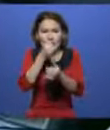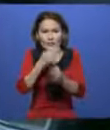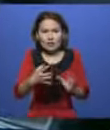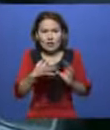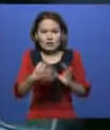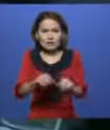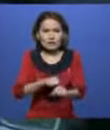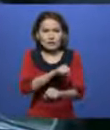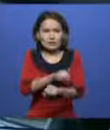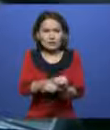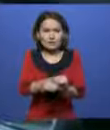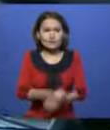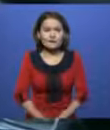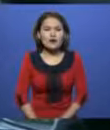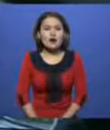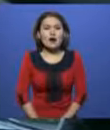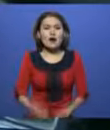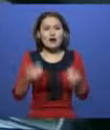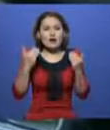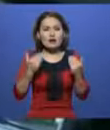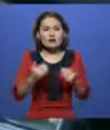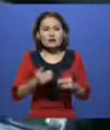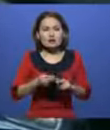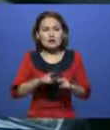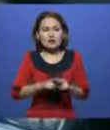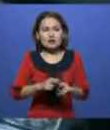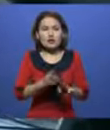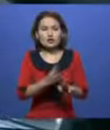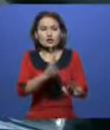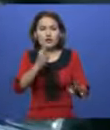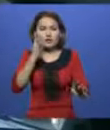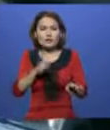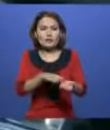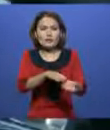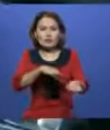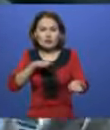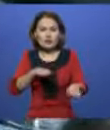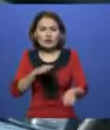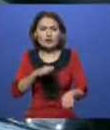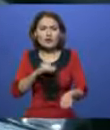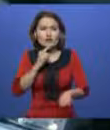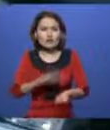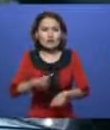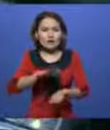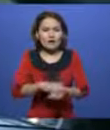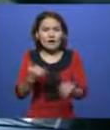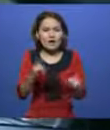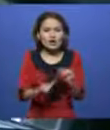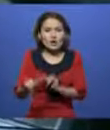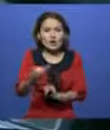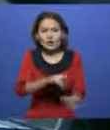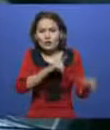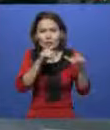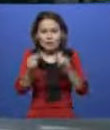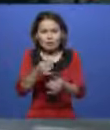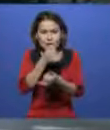Антверпен, Лиеж, Гент және Турнеден Брюссельге қарай ұзақ сонар кептеліс орын алды. Көбінің шыдамы жетпей, қазір жарты жолдан үйлеріне